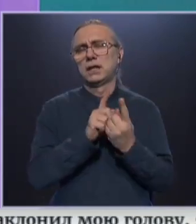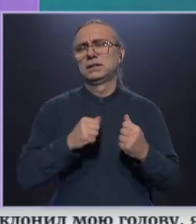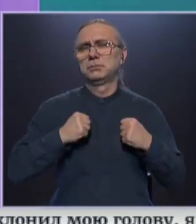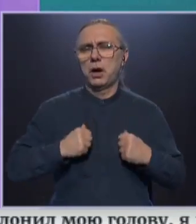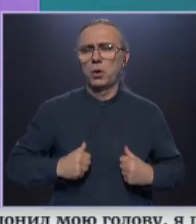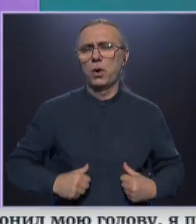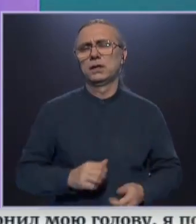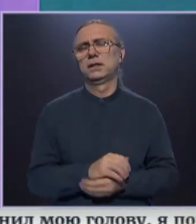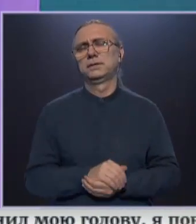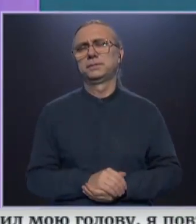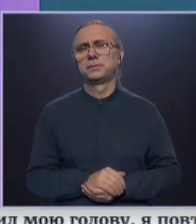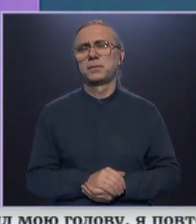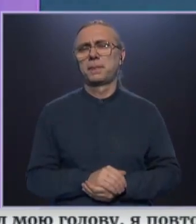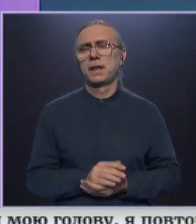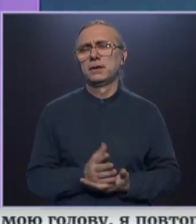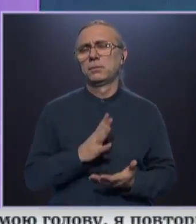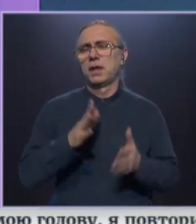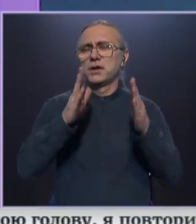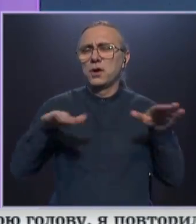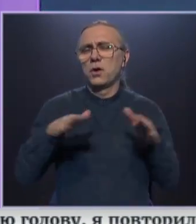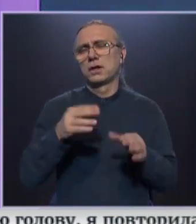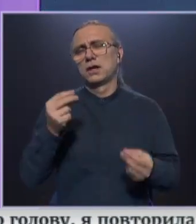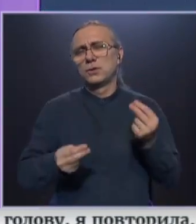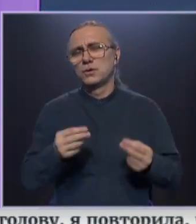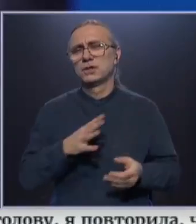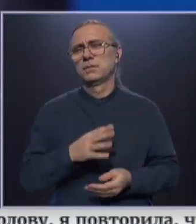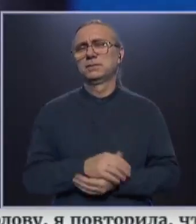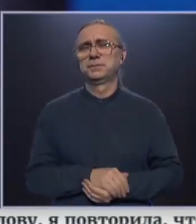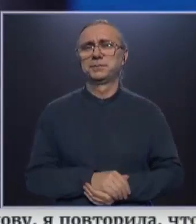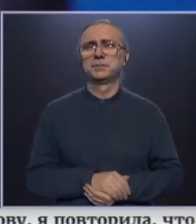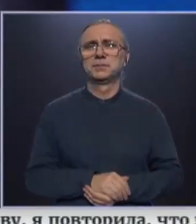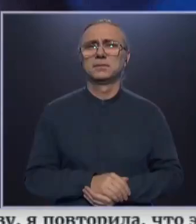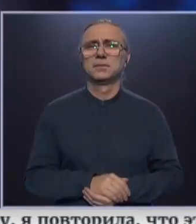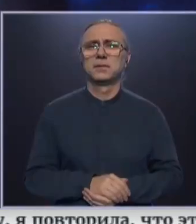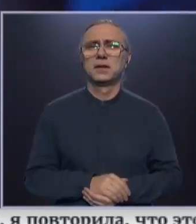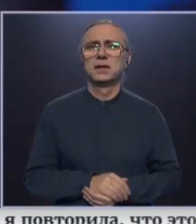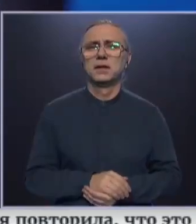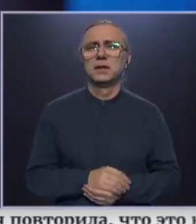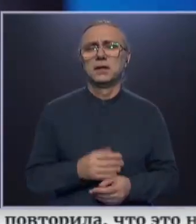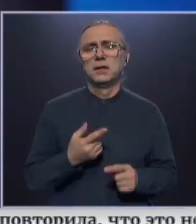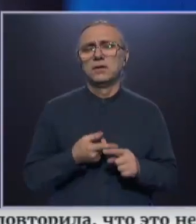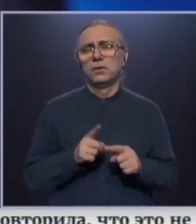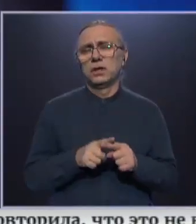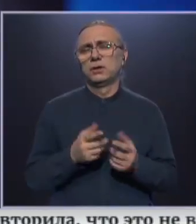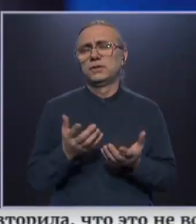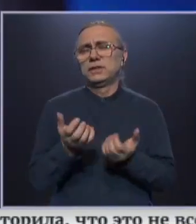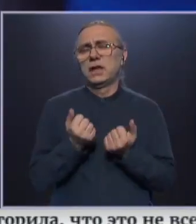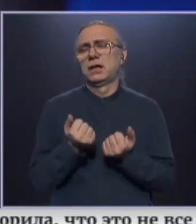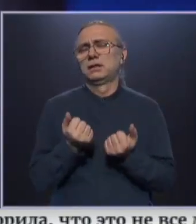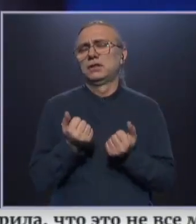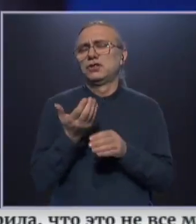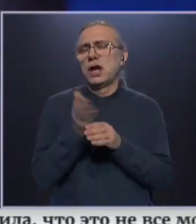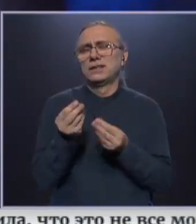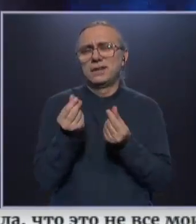с игрушками и так далее. Вот, но хотя бы взять и эту гигантскую часть денег, которая тратится